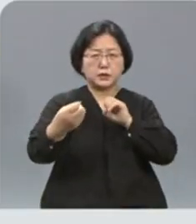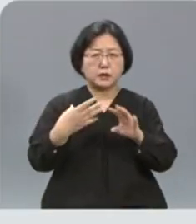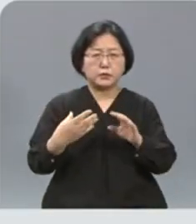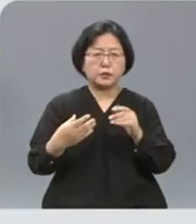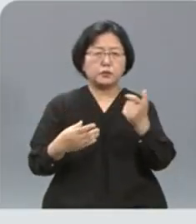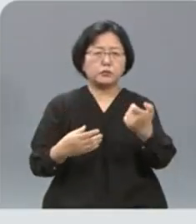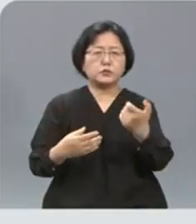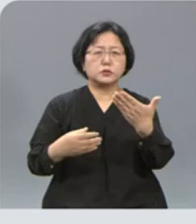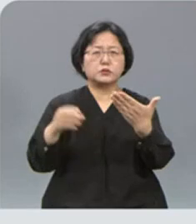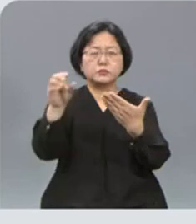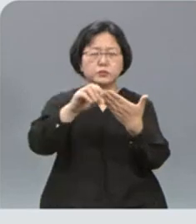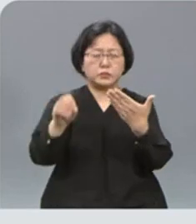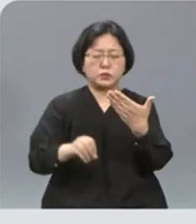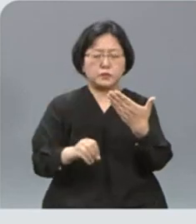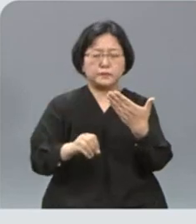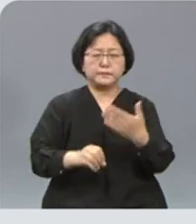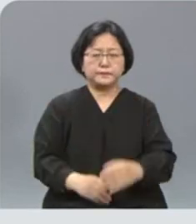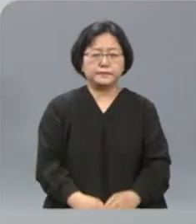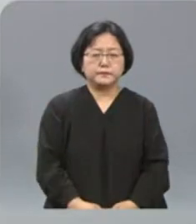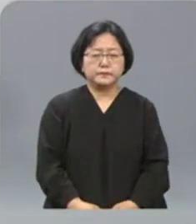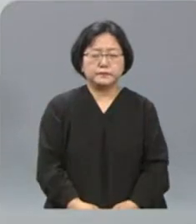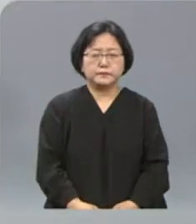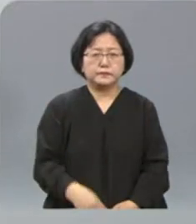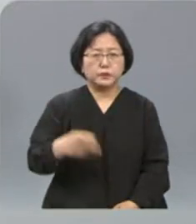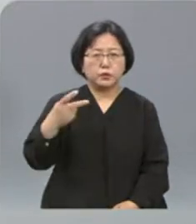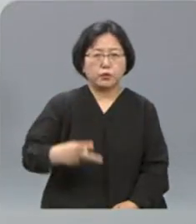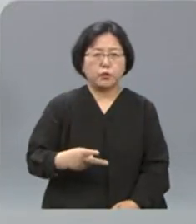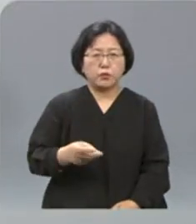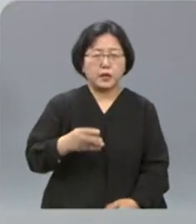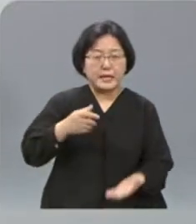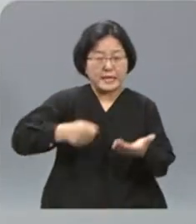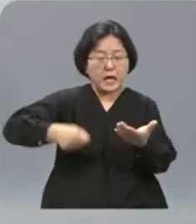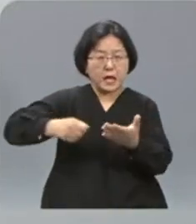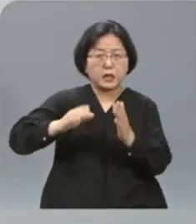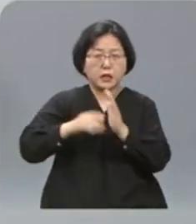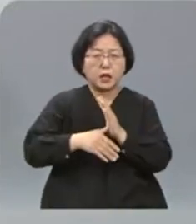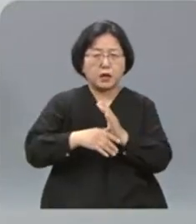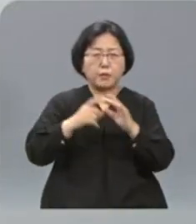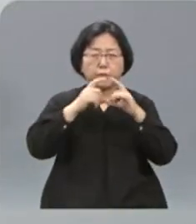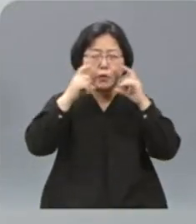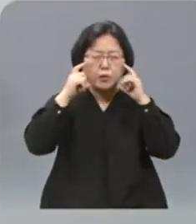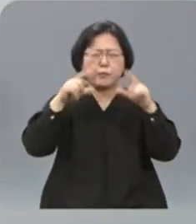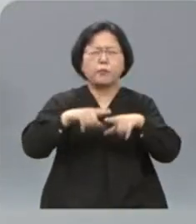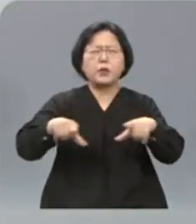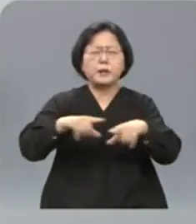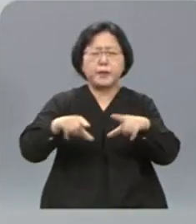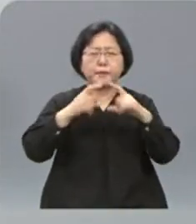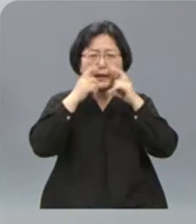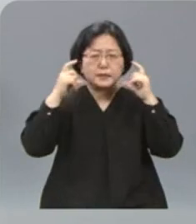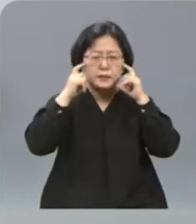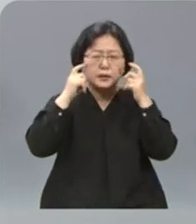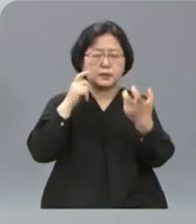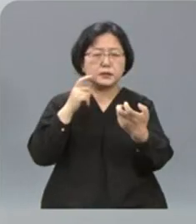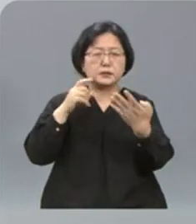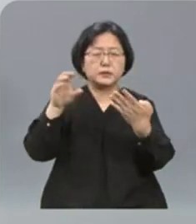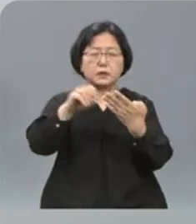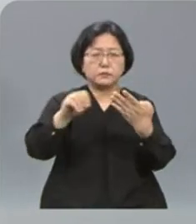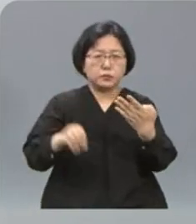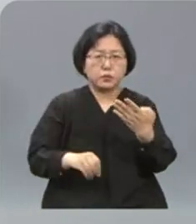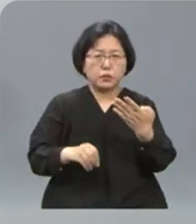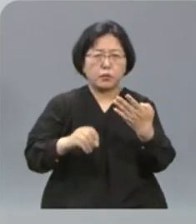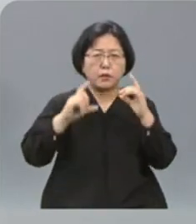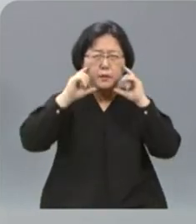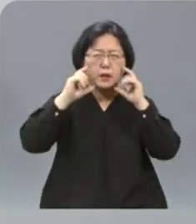응답이 69%에 달했습니다 또 투약시 착용하는 보호구도 일반 마스크가 74%였고